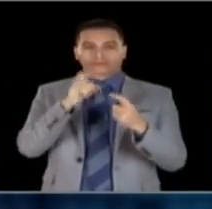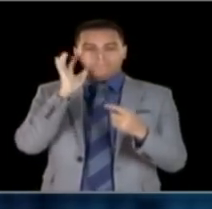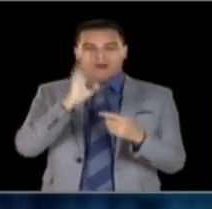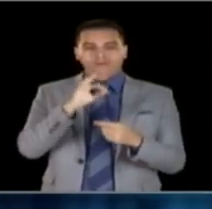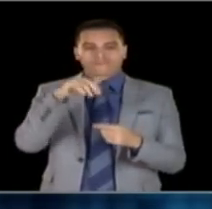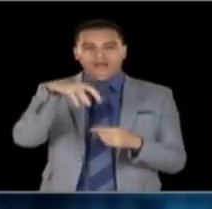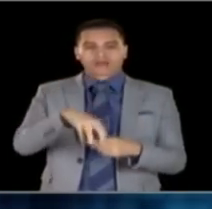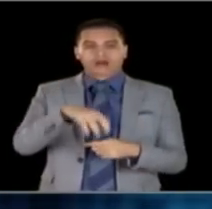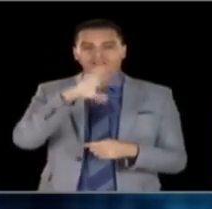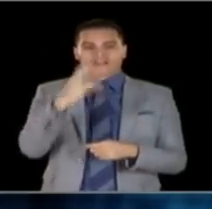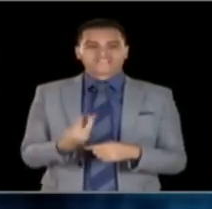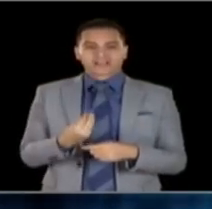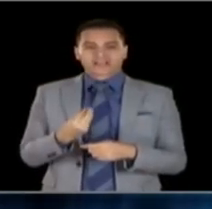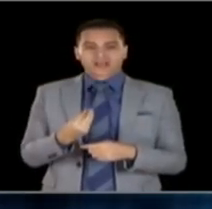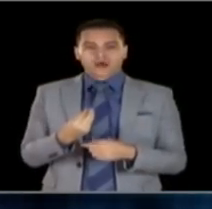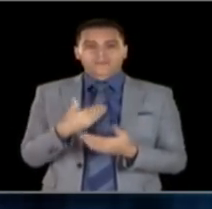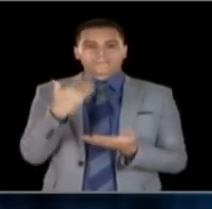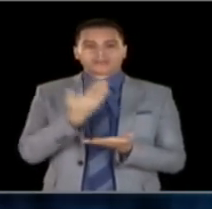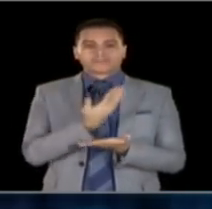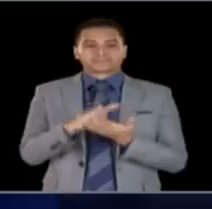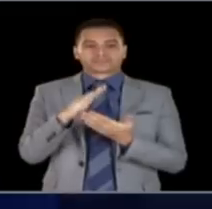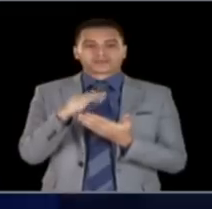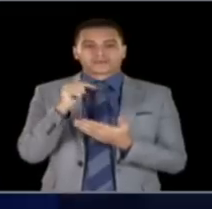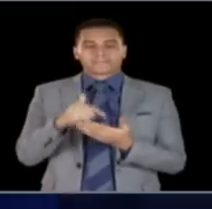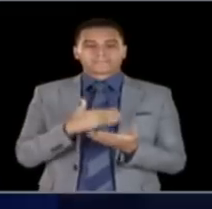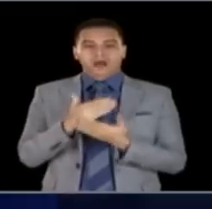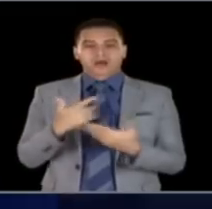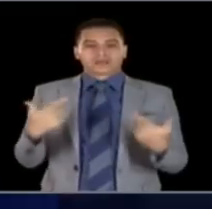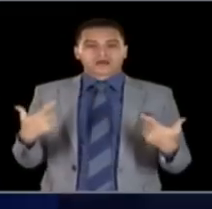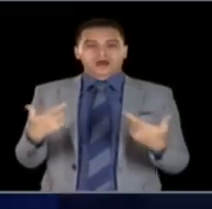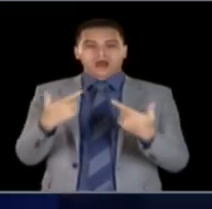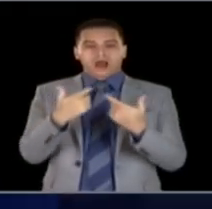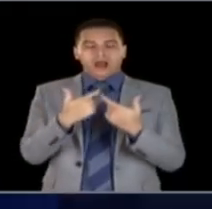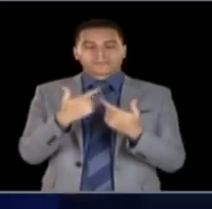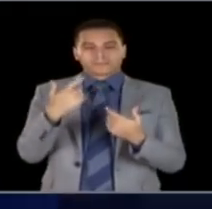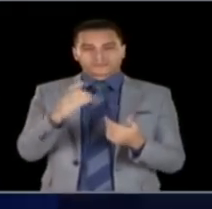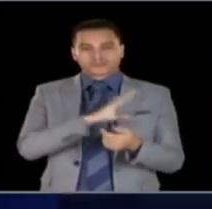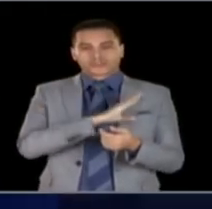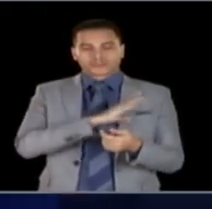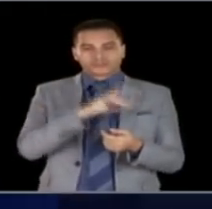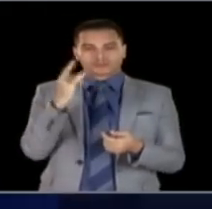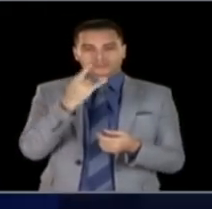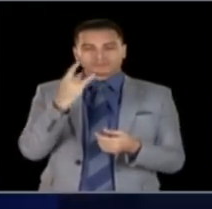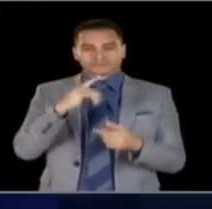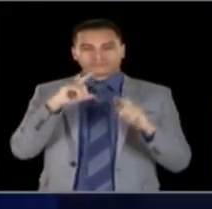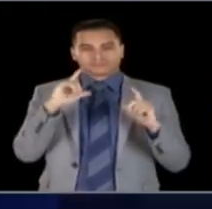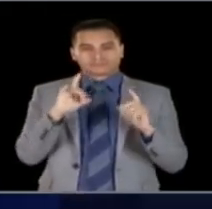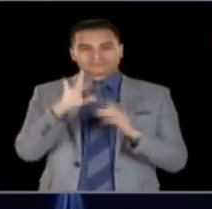في قارة إفريقيا، وتمت الإطاحة به بانقلاب عسكري عام